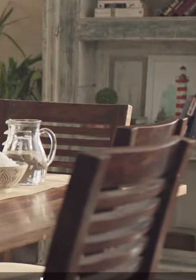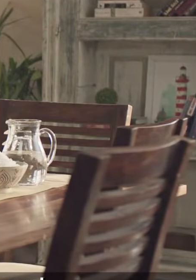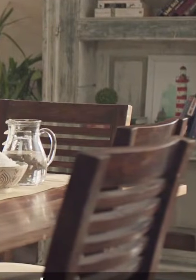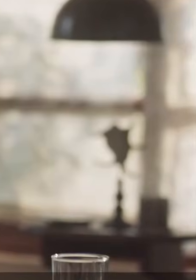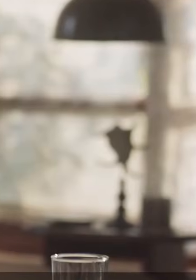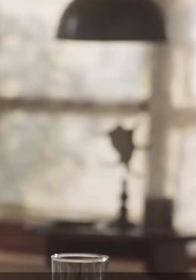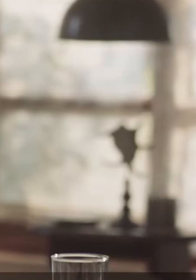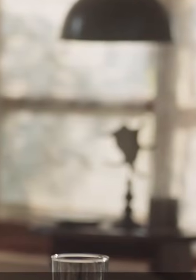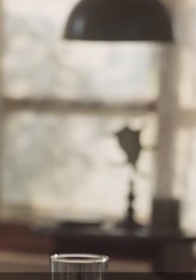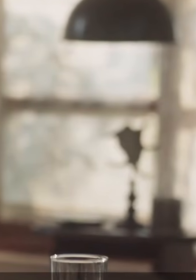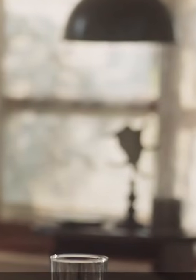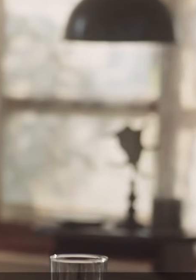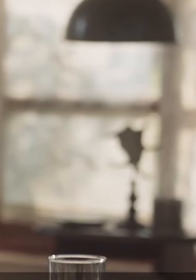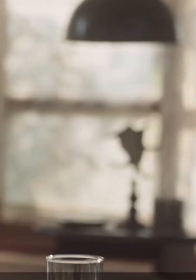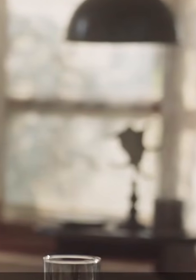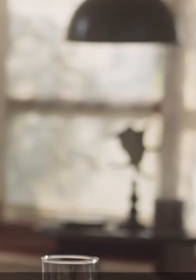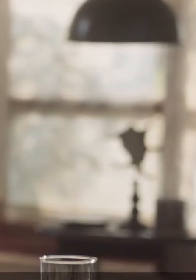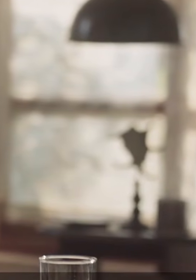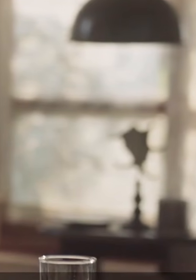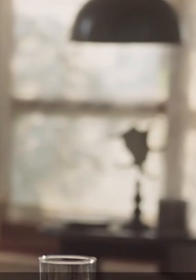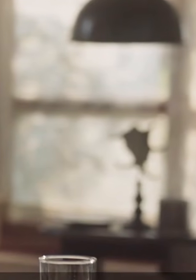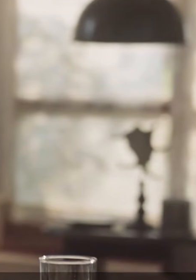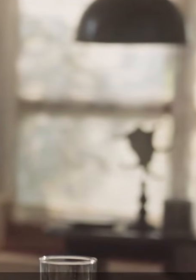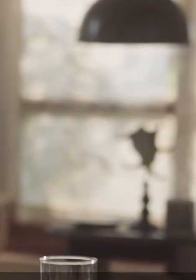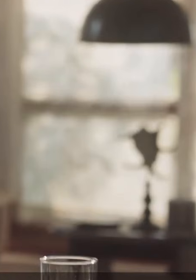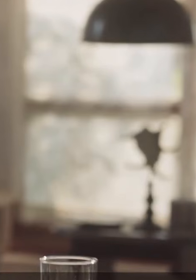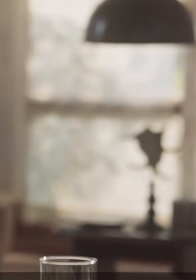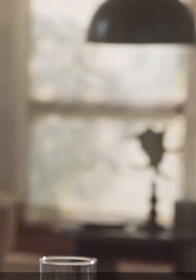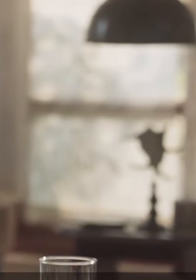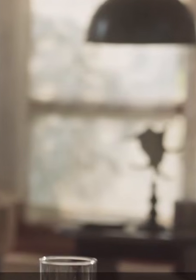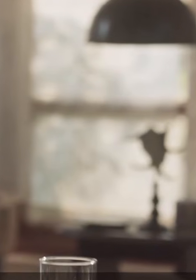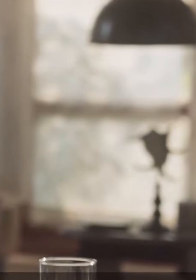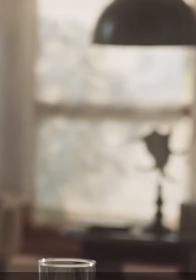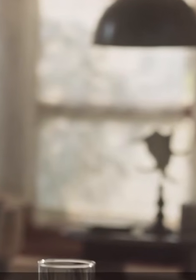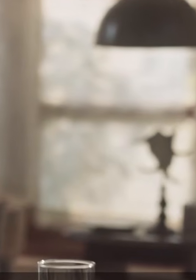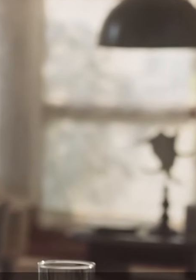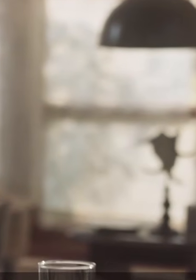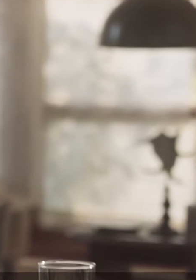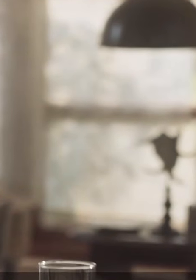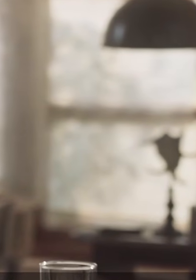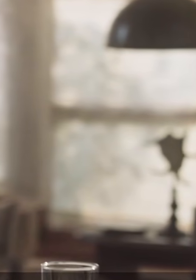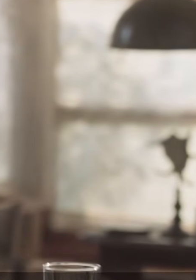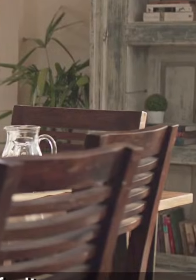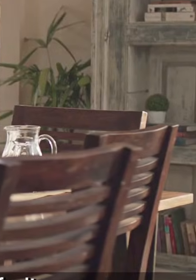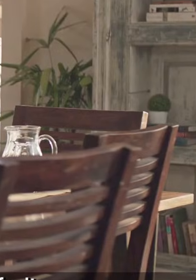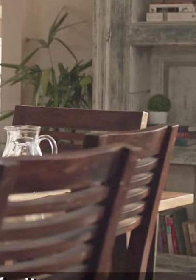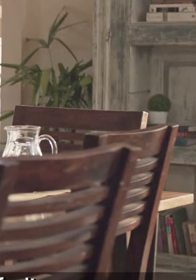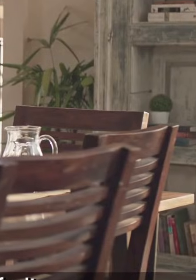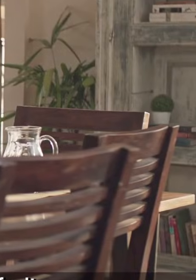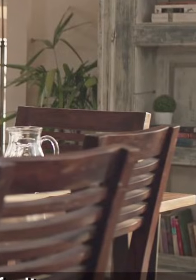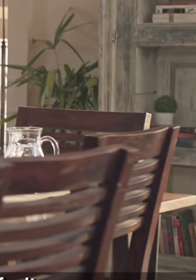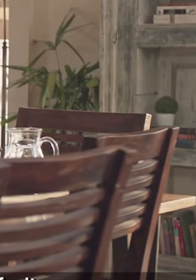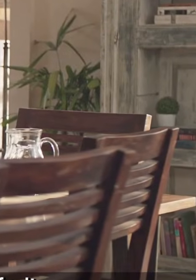थोड़ा कम। और अगर नमक कम करना है तो भी यही, खाना पकाते समय नमक की मात्रा आप धीरे धीरे कम करते जाइए। और ऊपर